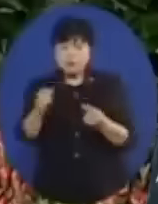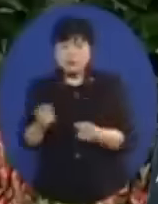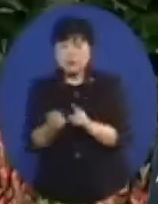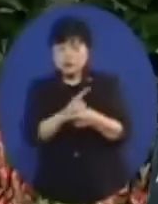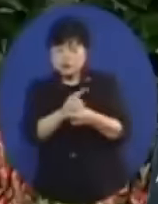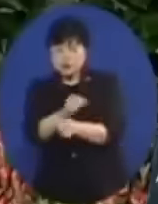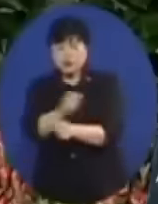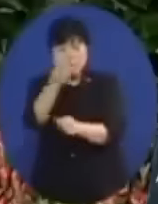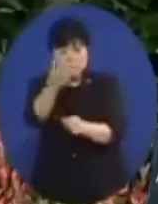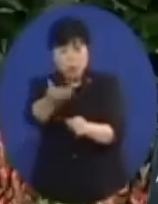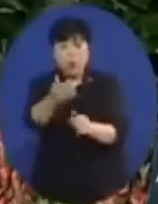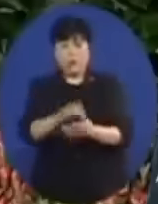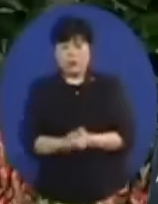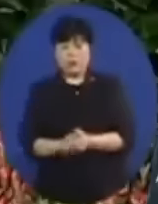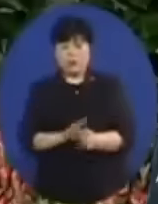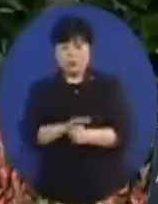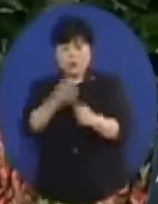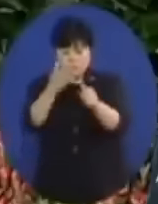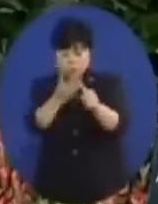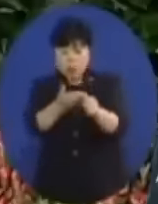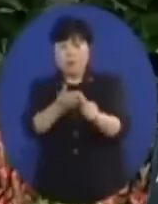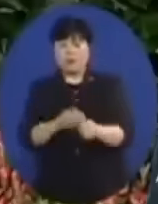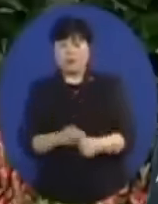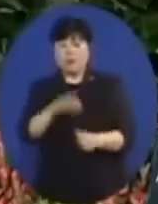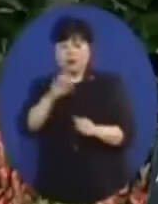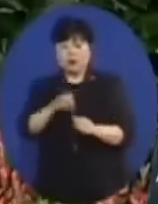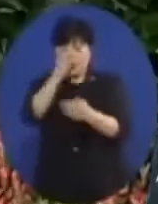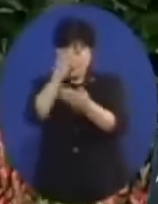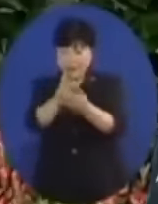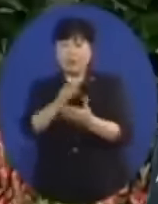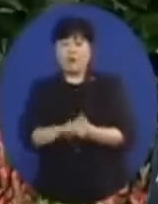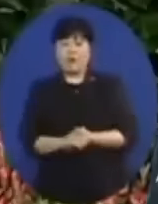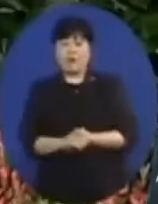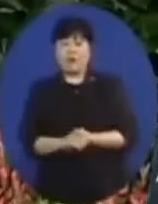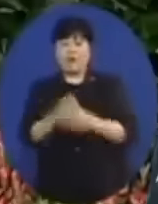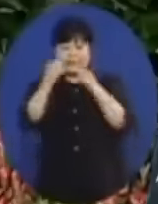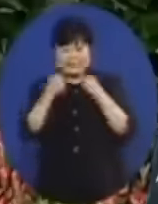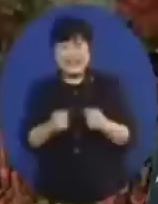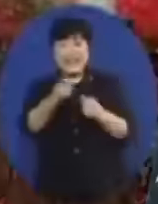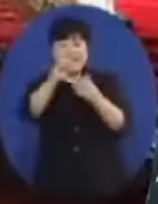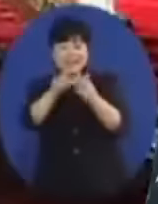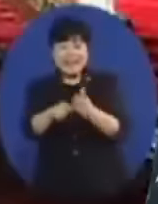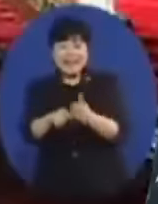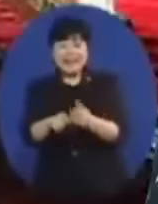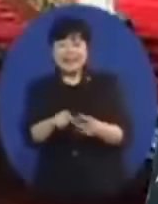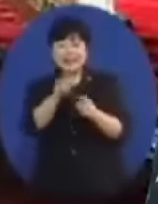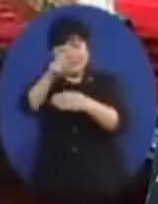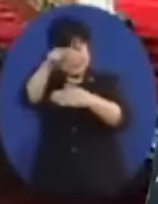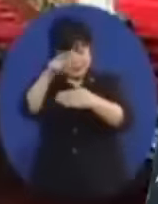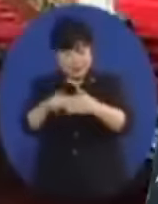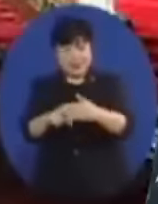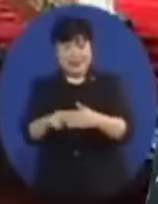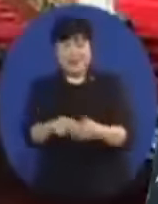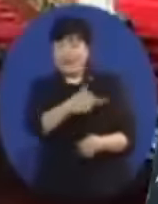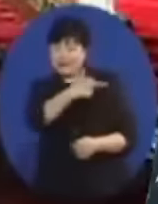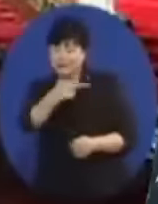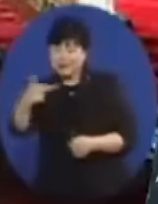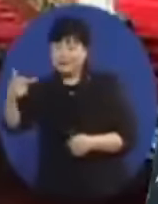서로 용서하고 사랑하며 저주하지 않고 살면 우리의 삶 속에